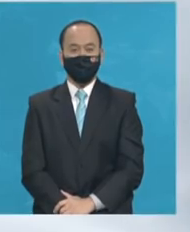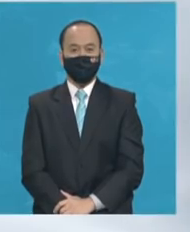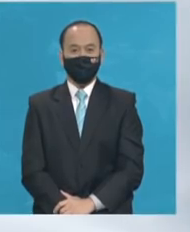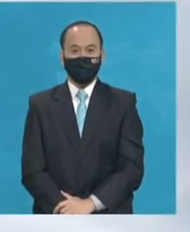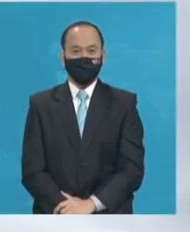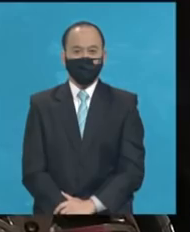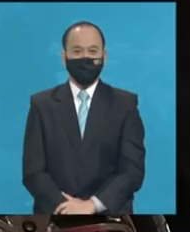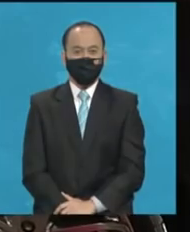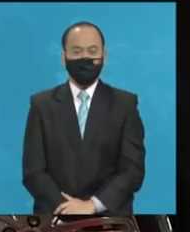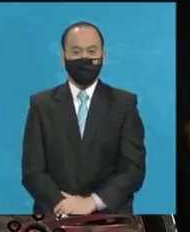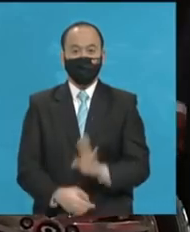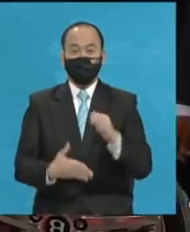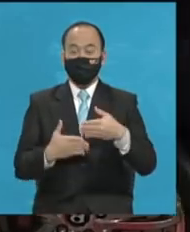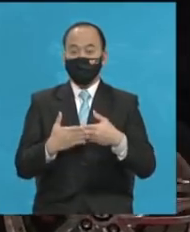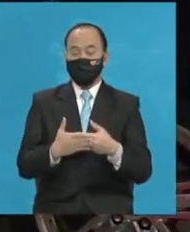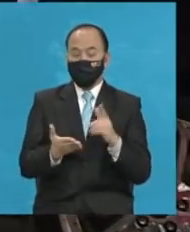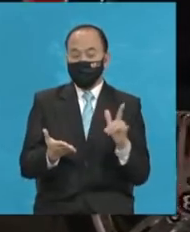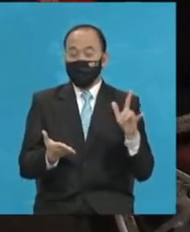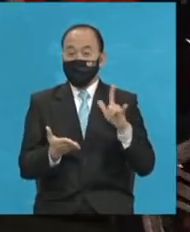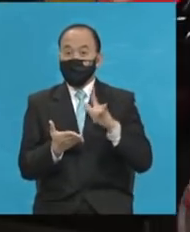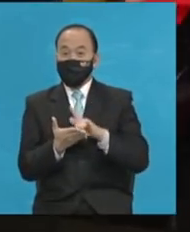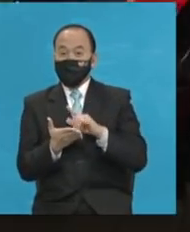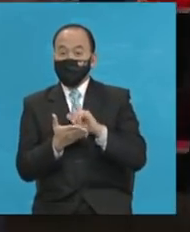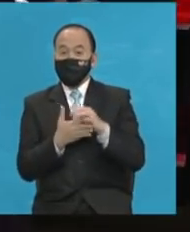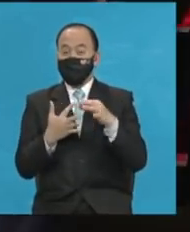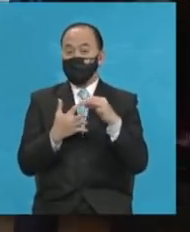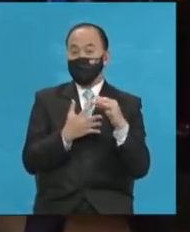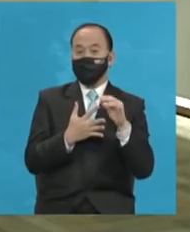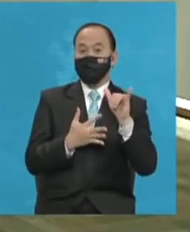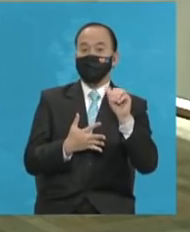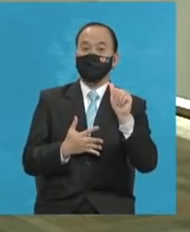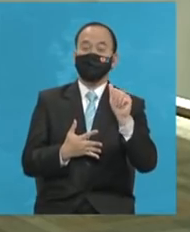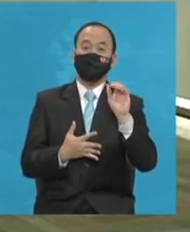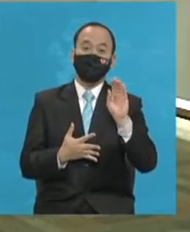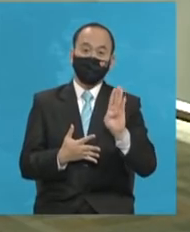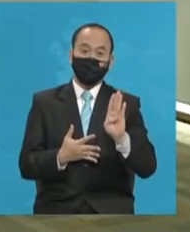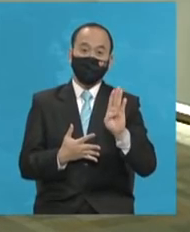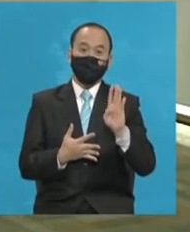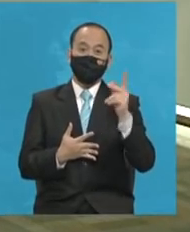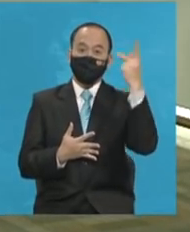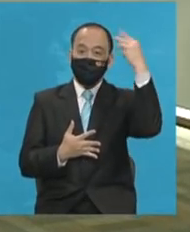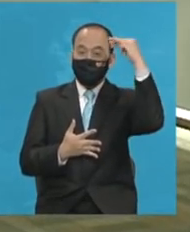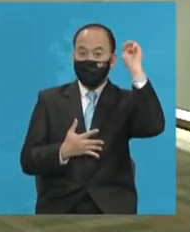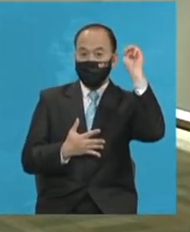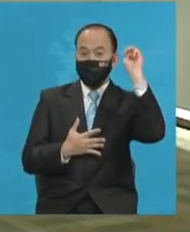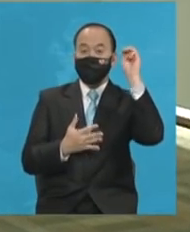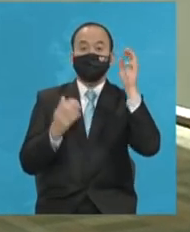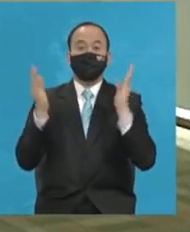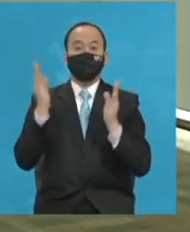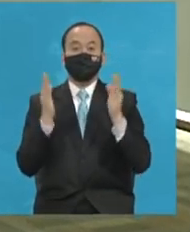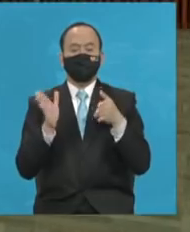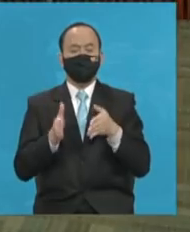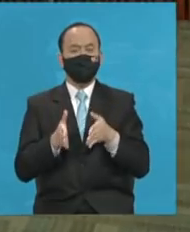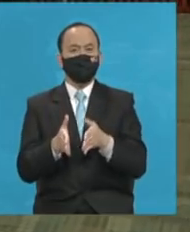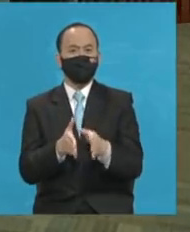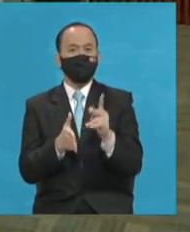Hai sebelum menaiki pesawat House yang amat berbahagia berhormat Perdana Menteri Malaysia melintasi barisan kawalan